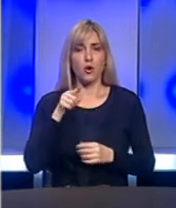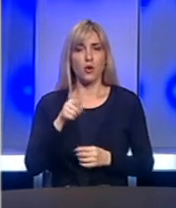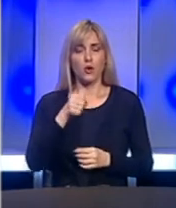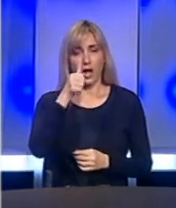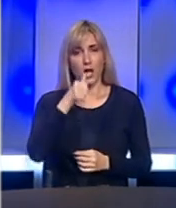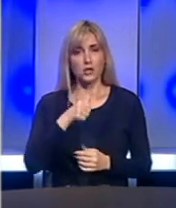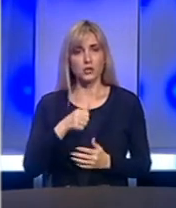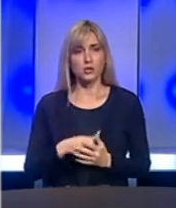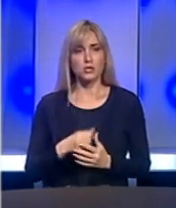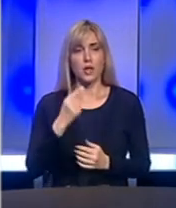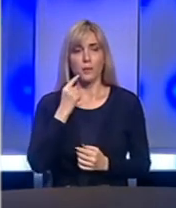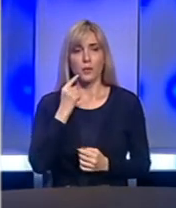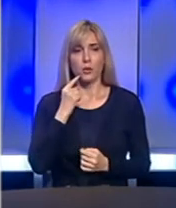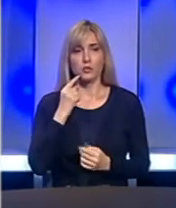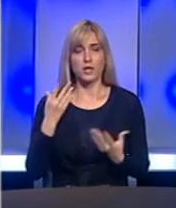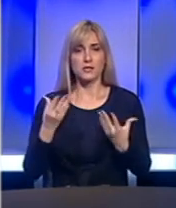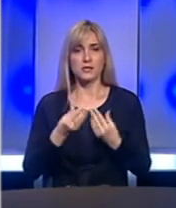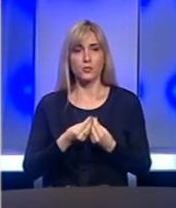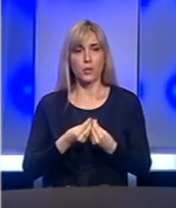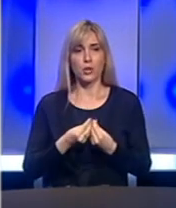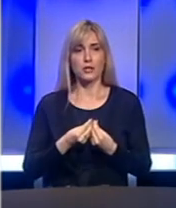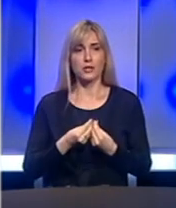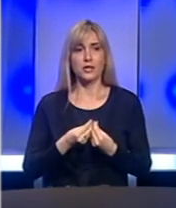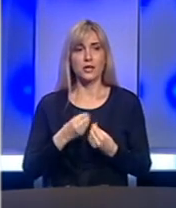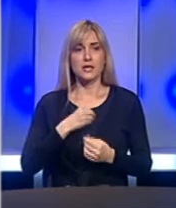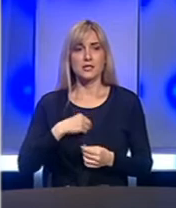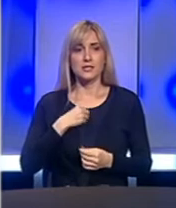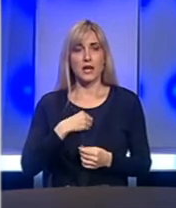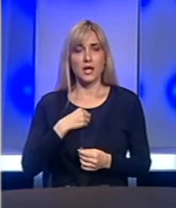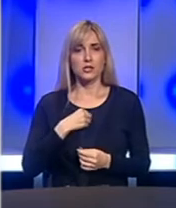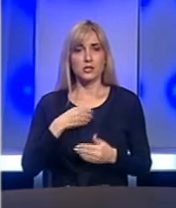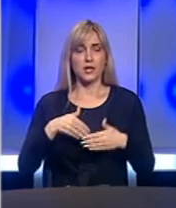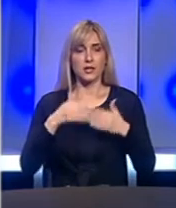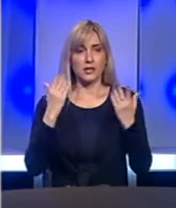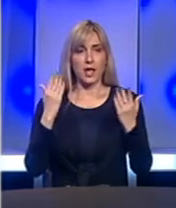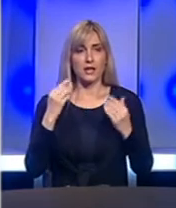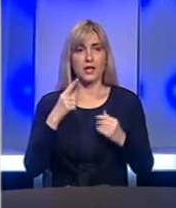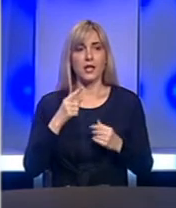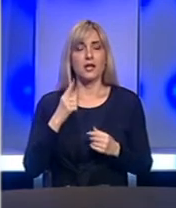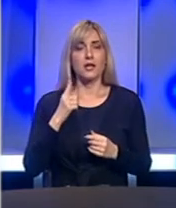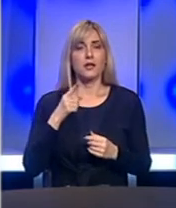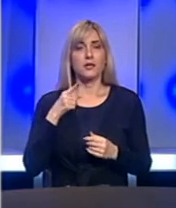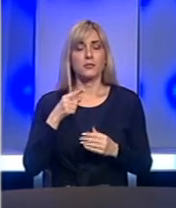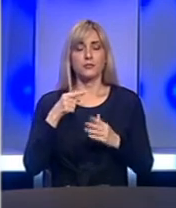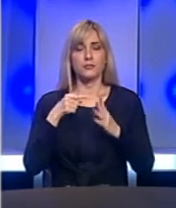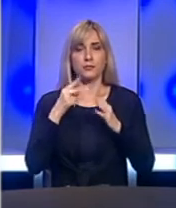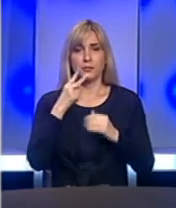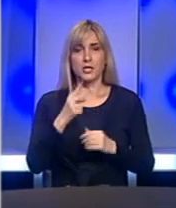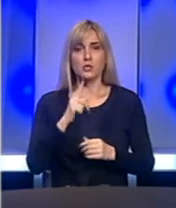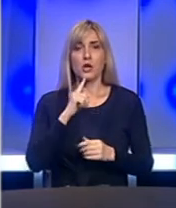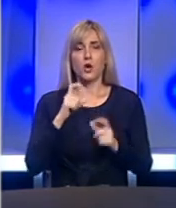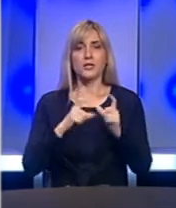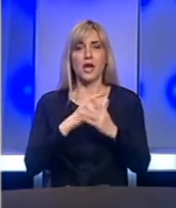će pokušati spojiti one strašne, tragične dane i tragične prizore koje Safet Zec